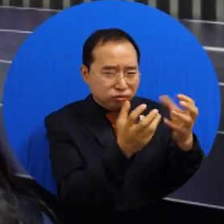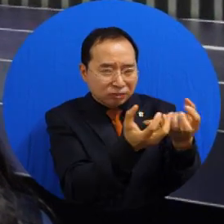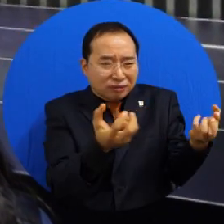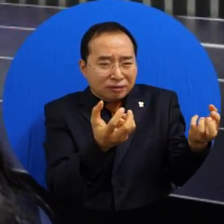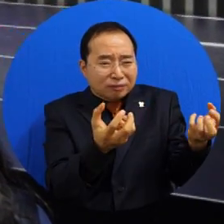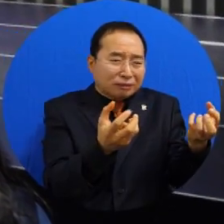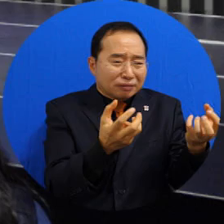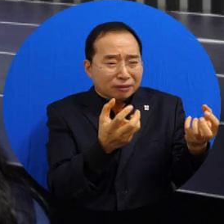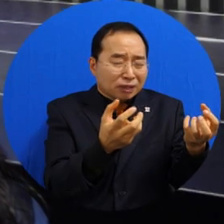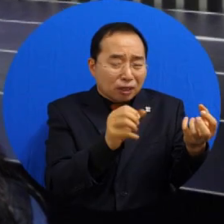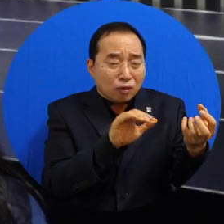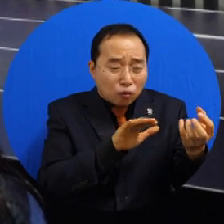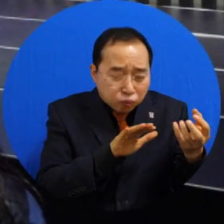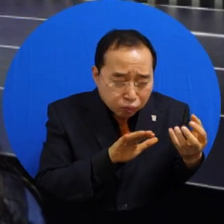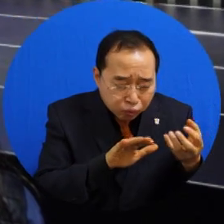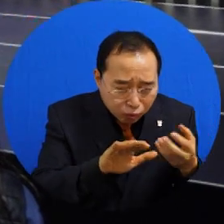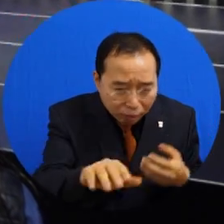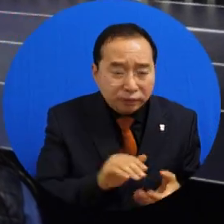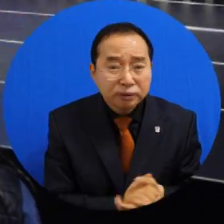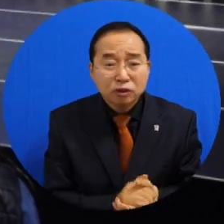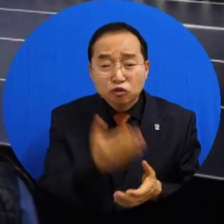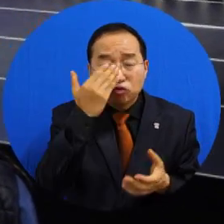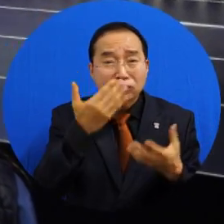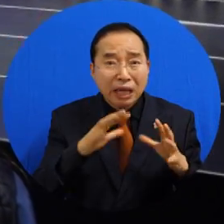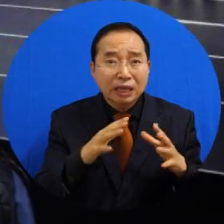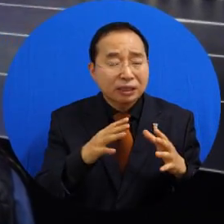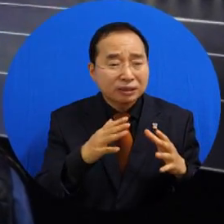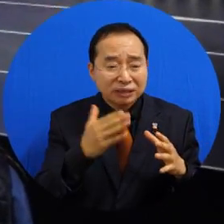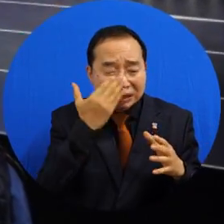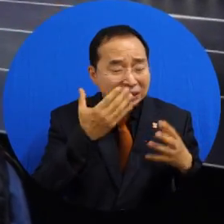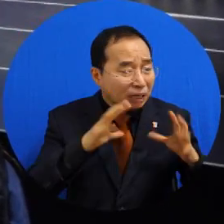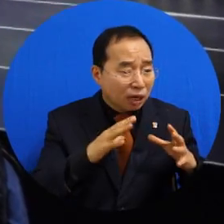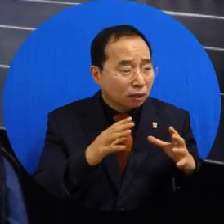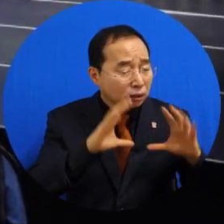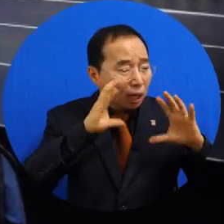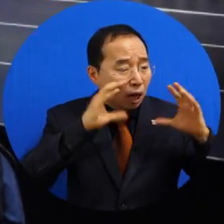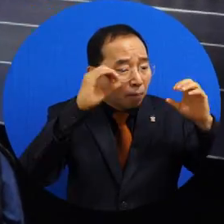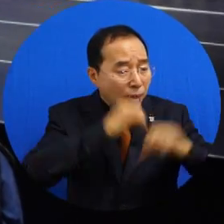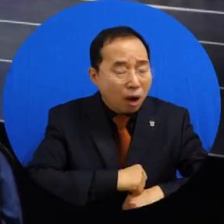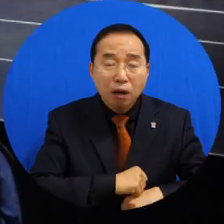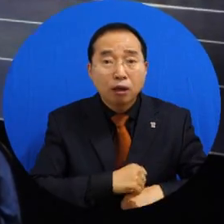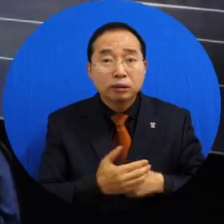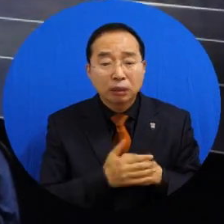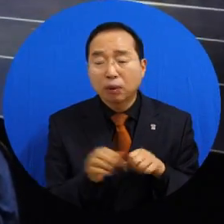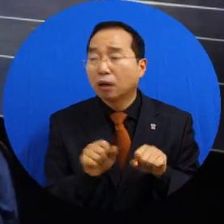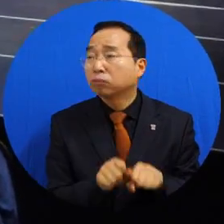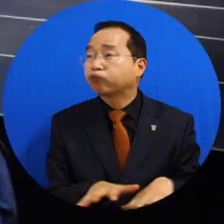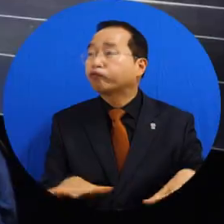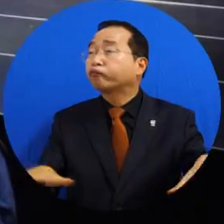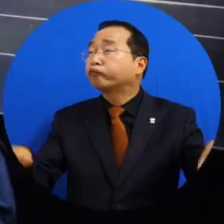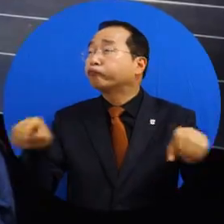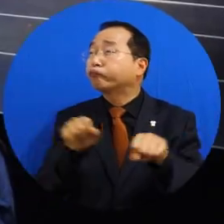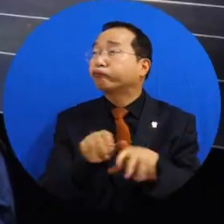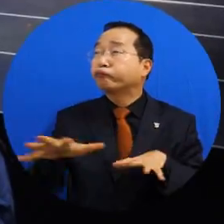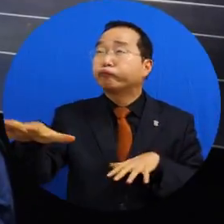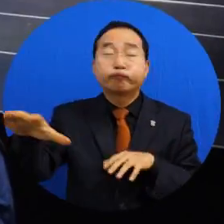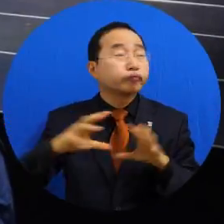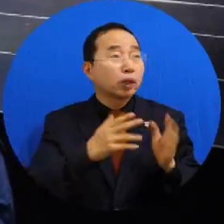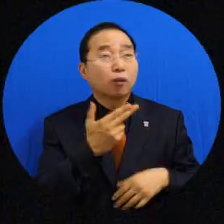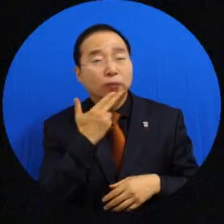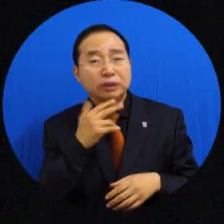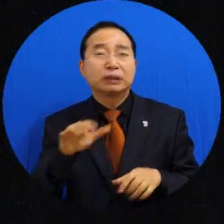쳐들어오면서 그때부터 모든 유태인, 우리가 일컫는 모든 유태인은 이스라엘이 자기 본국이 없으면서 살아가던 사람들이었어요.